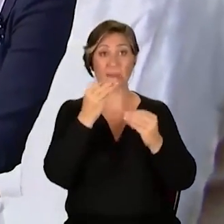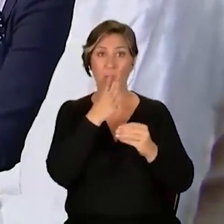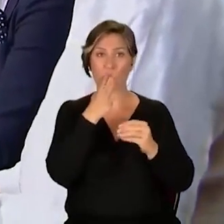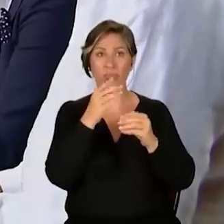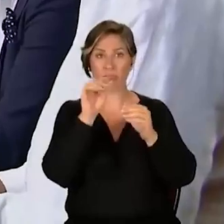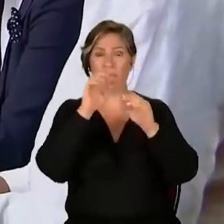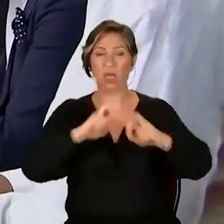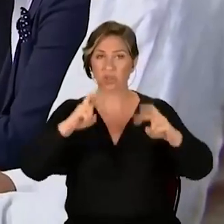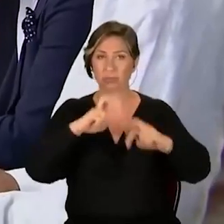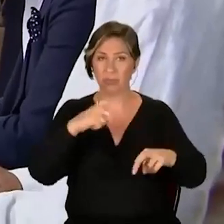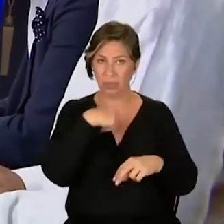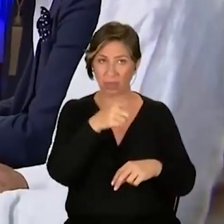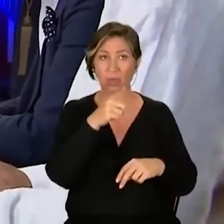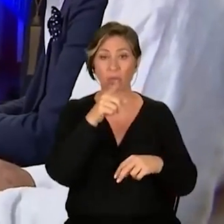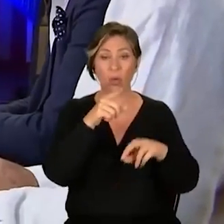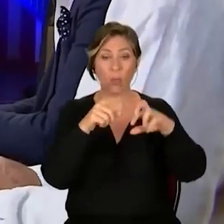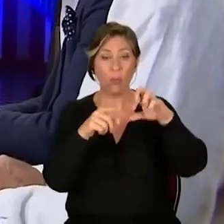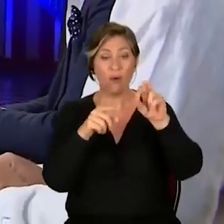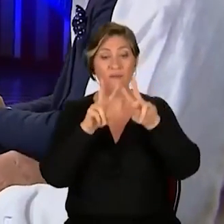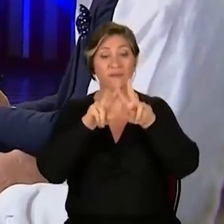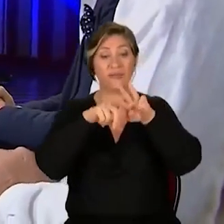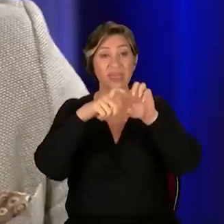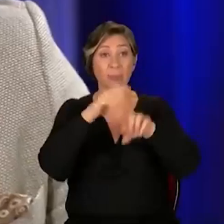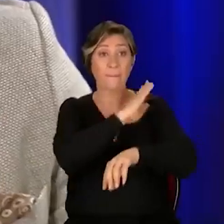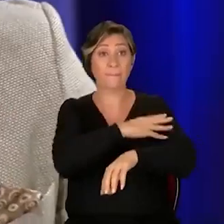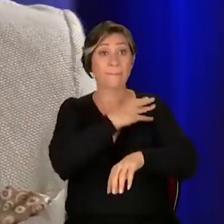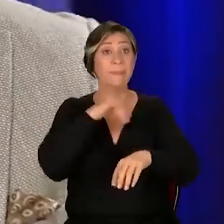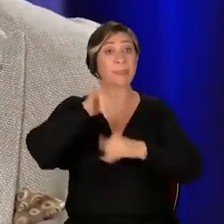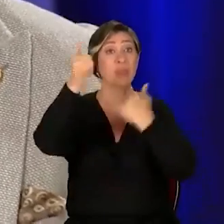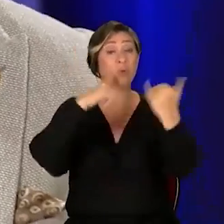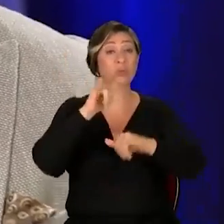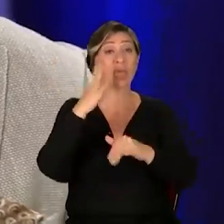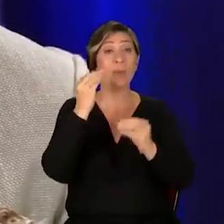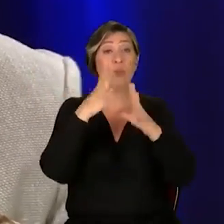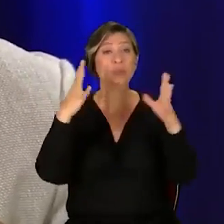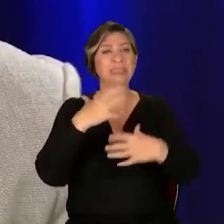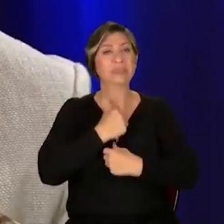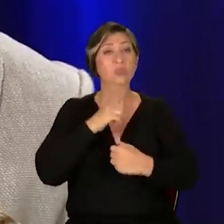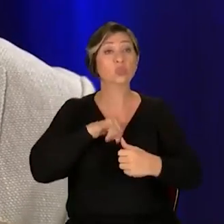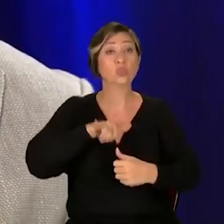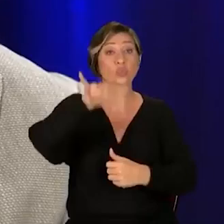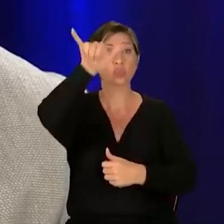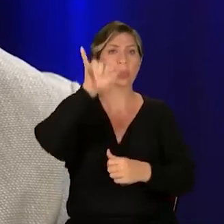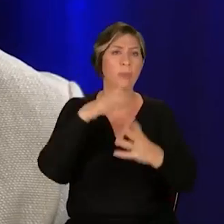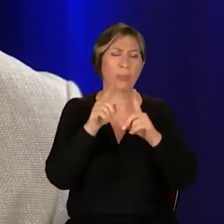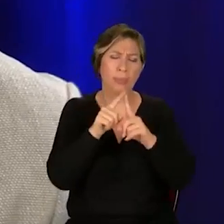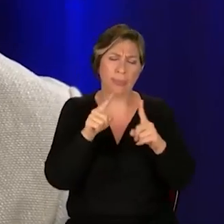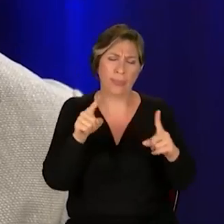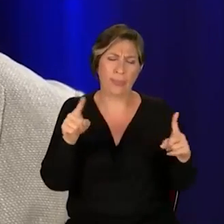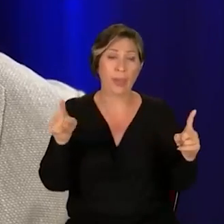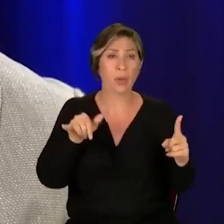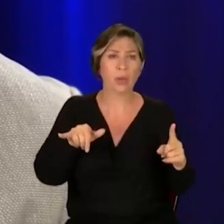biliyorum. Bu power napping o pilotlarda yapılan çalışma, pilotların en büyük sıkıntısı uzun süre uçarlar. Uçtuğu